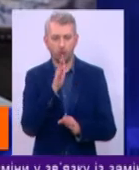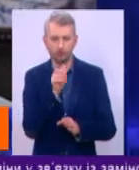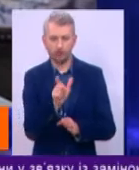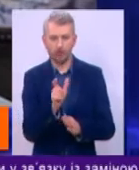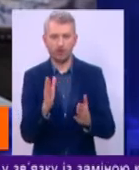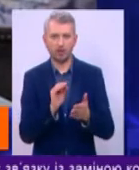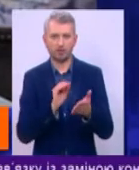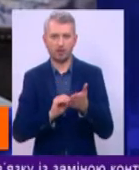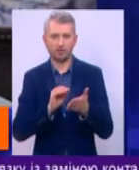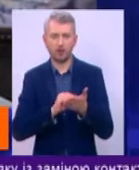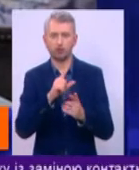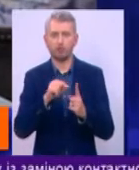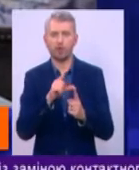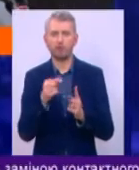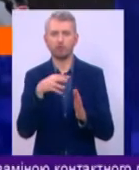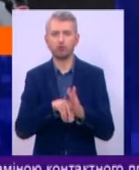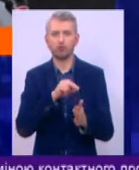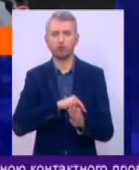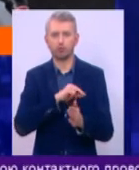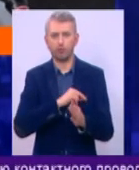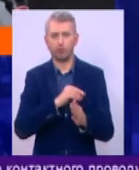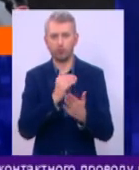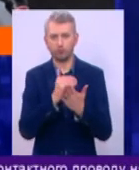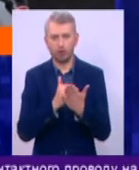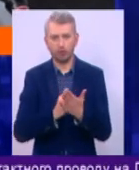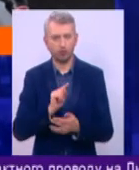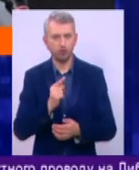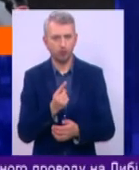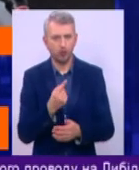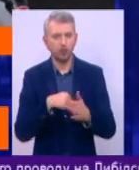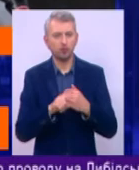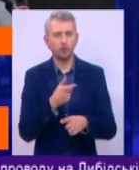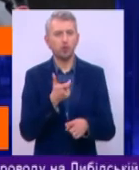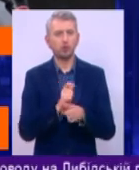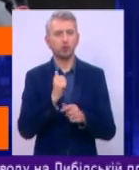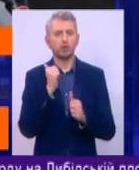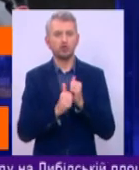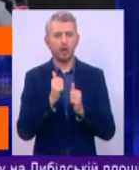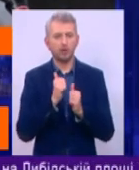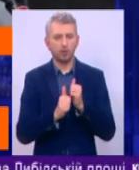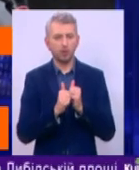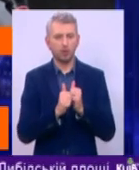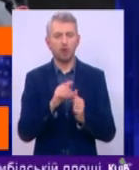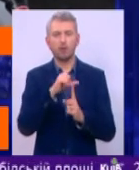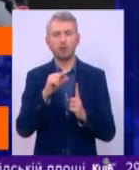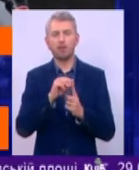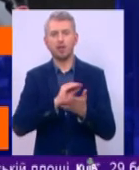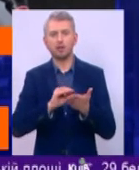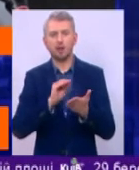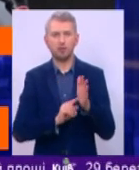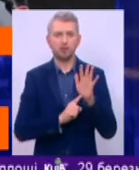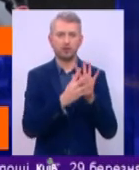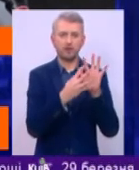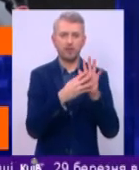який зазначено в правилах внутрішнього трудового розпорядку. Чому? Тому що дуже часто в правилах написано з 9